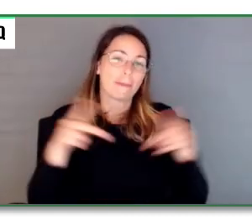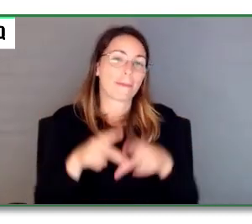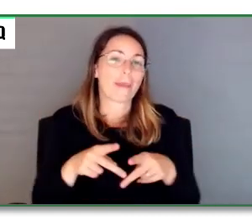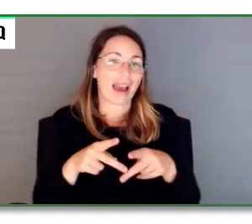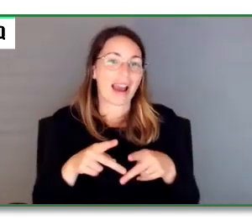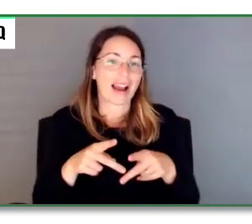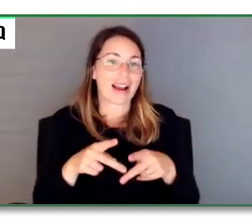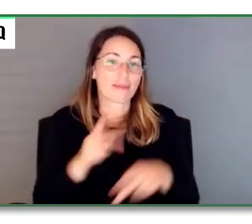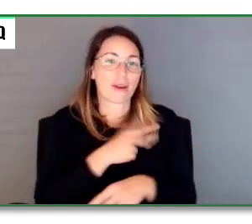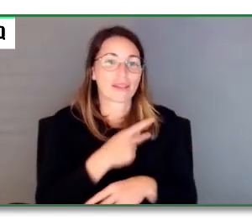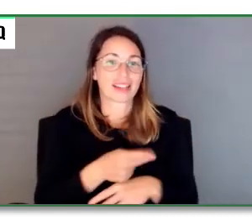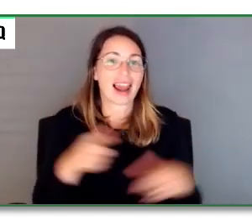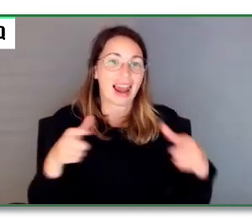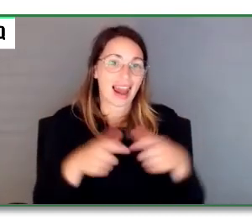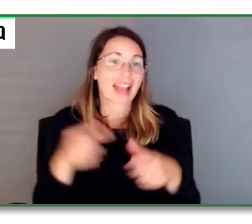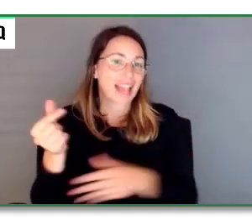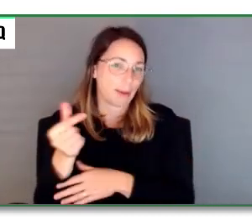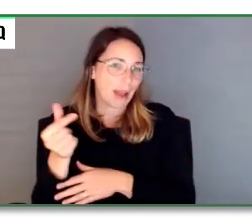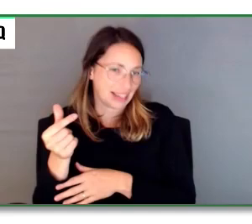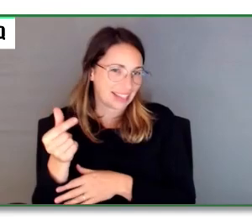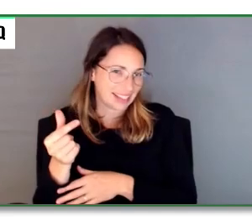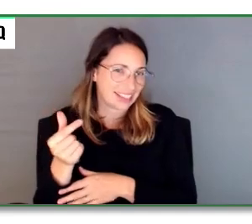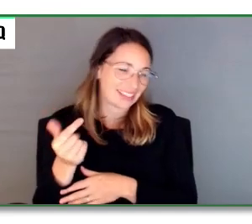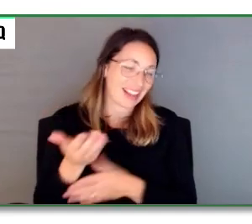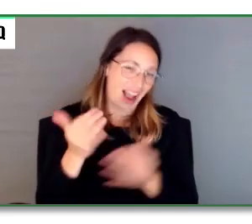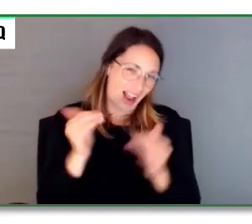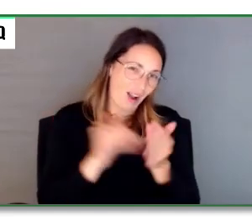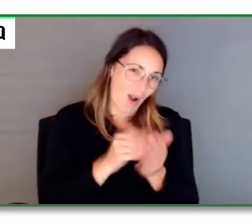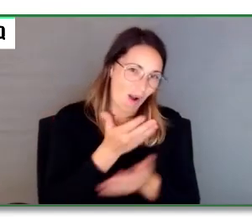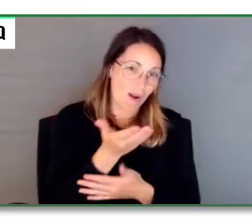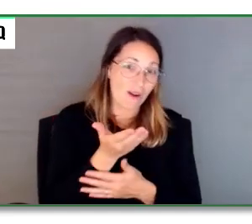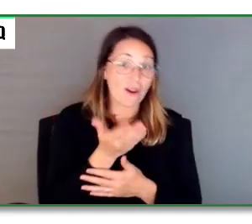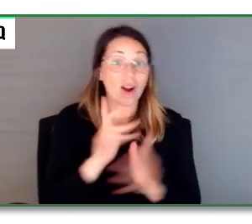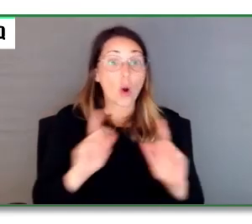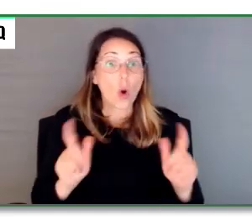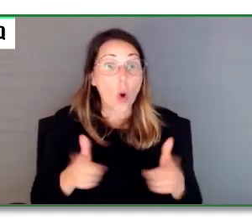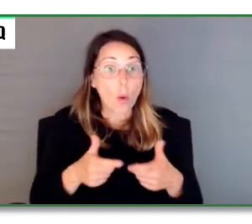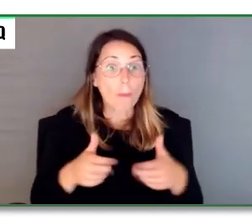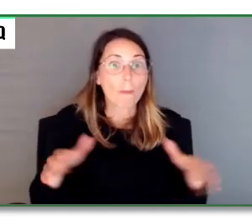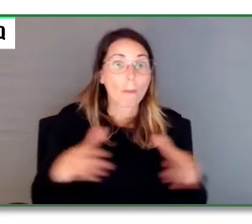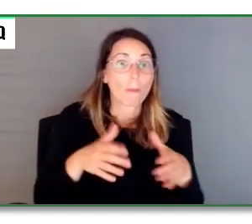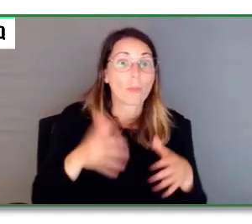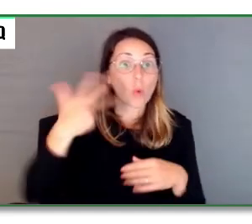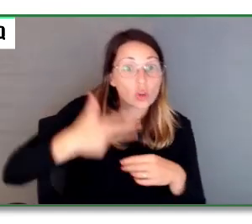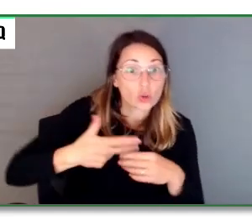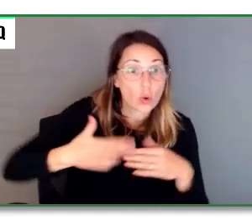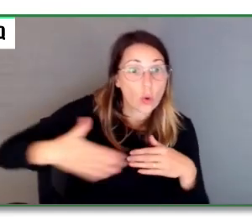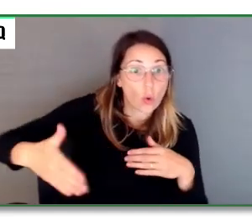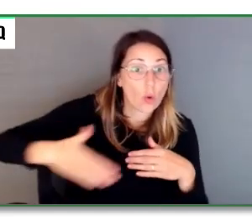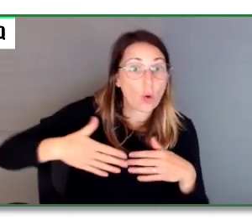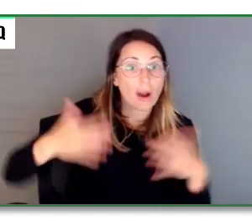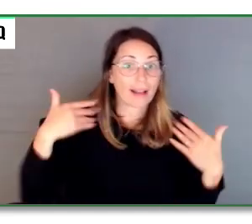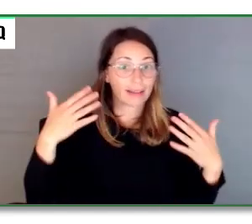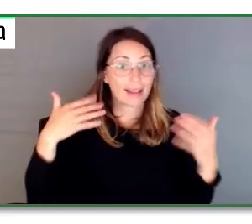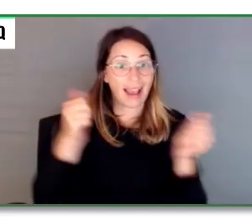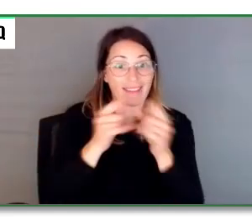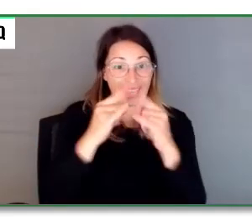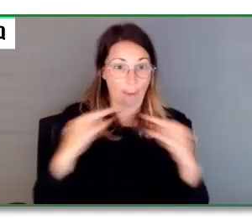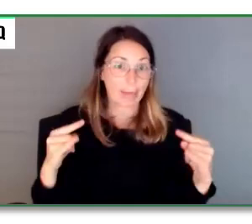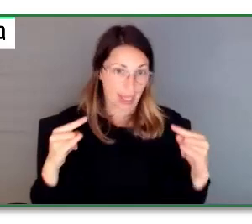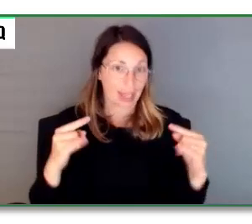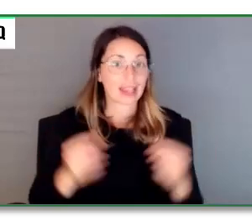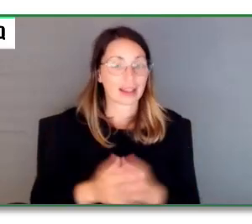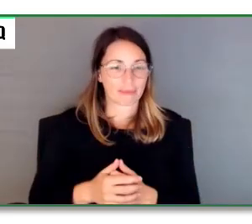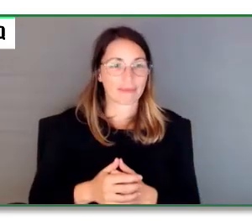c'était un groupe qui a pris 3 jours donc pour faire une randonnée avec camping. Alors, toutes sortes d'aventures sont